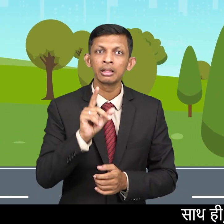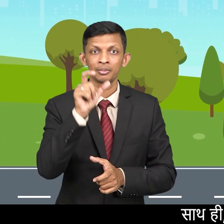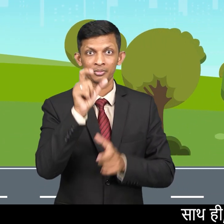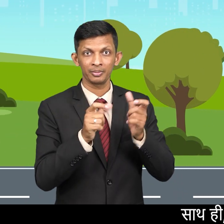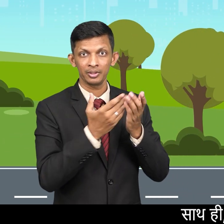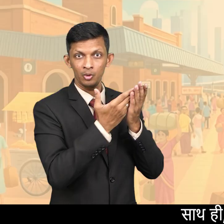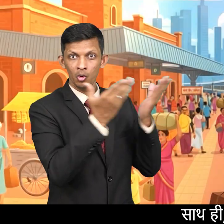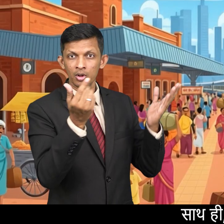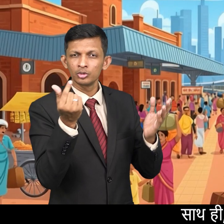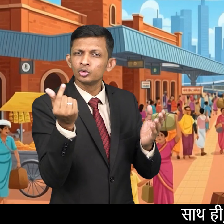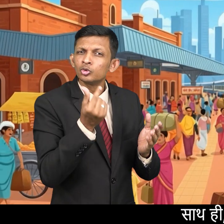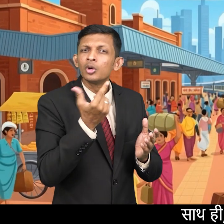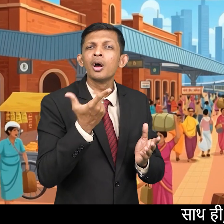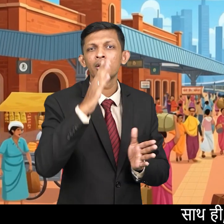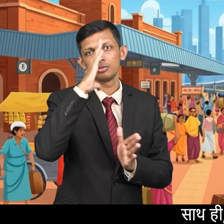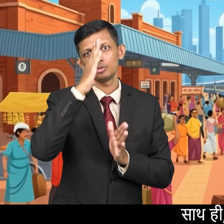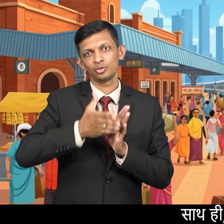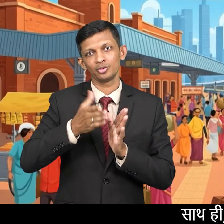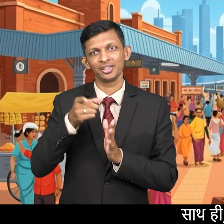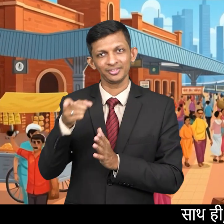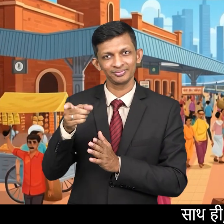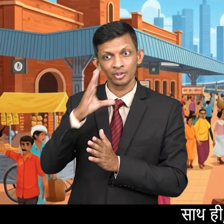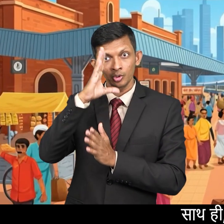साथ ही लोग रेल का भी उपयोग करते हैं।